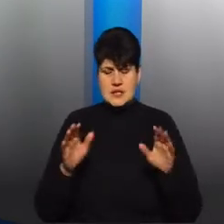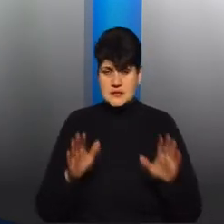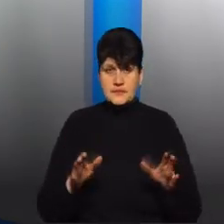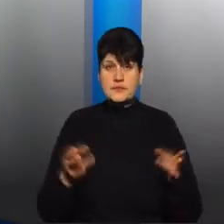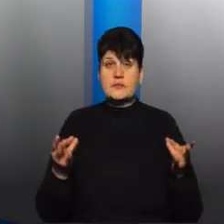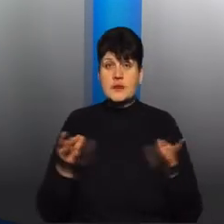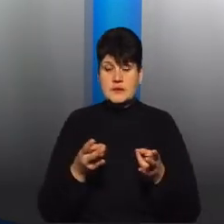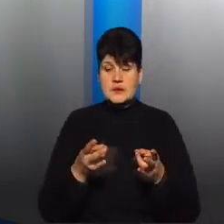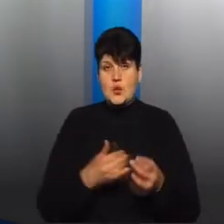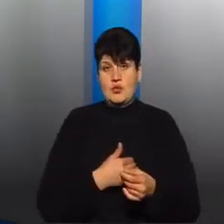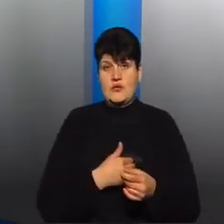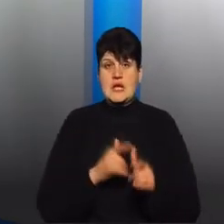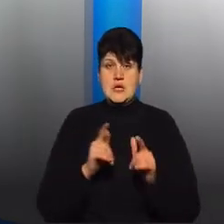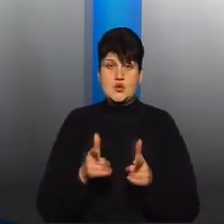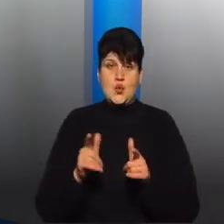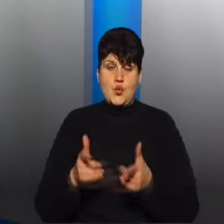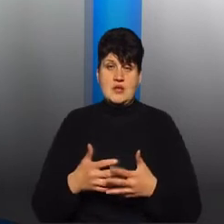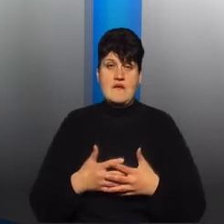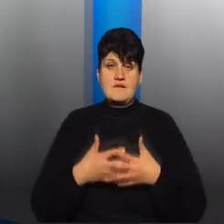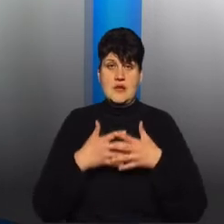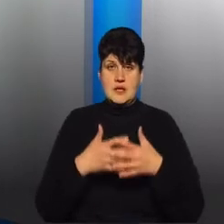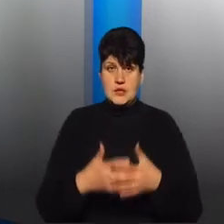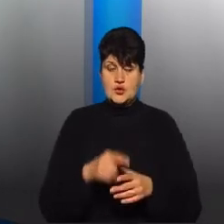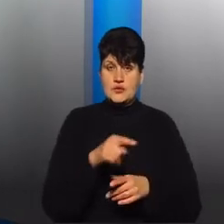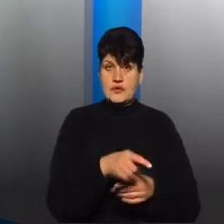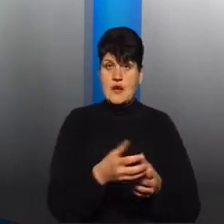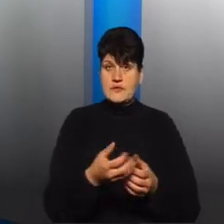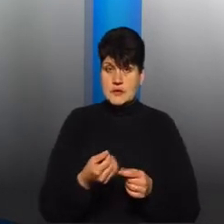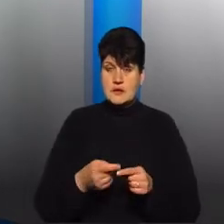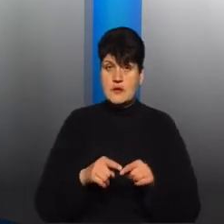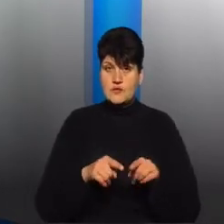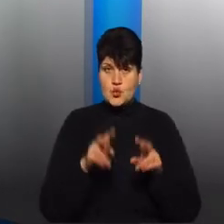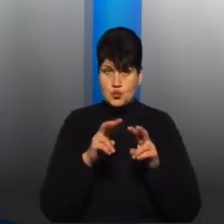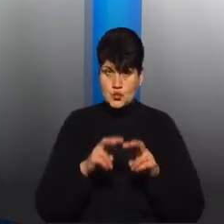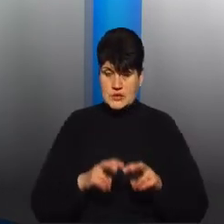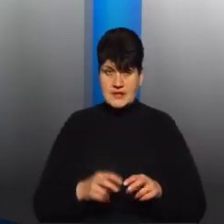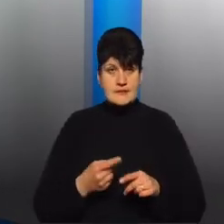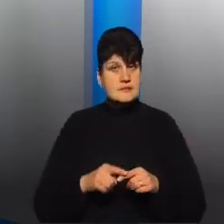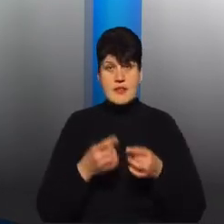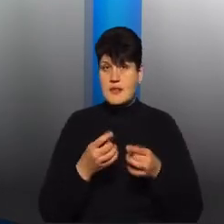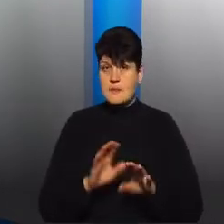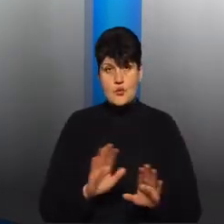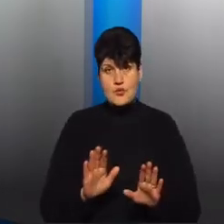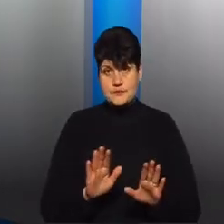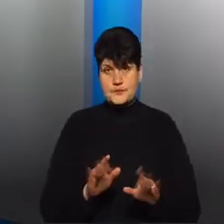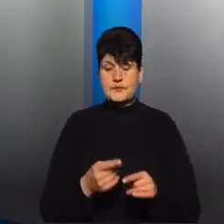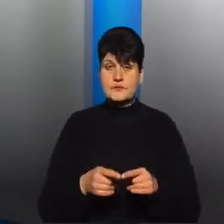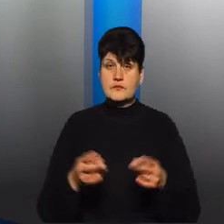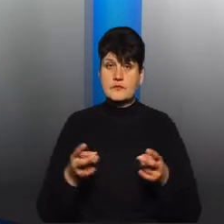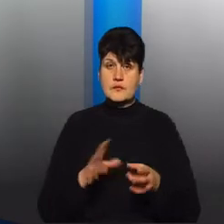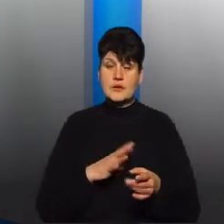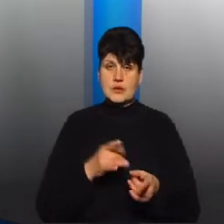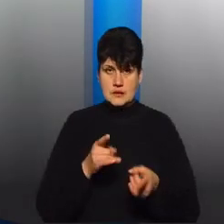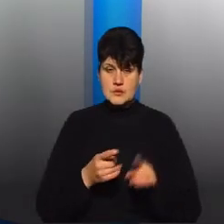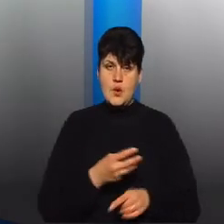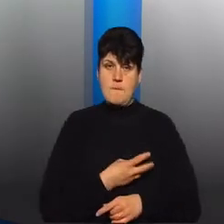згода вагітної, що вона взяла в цьому дослідженні. Це не так просто, і це треба, щоб були дійсно бажаючі включитись в